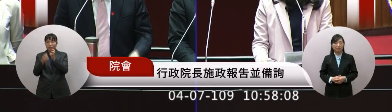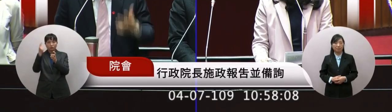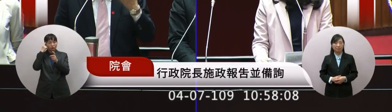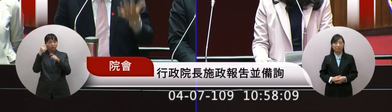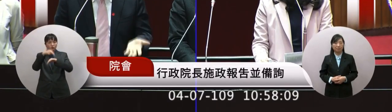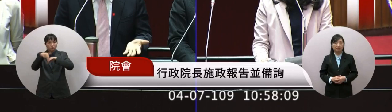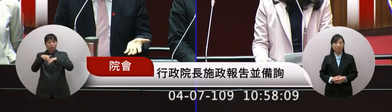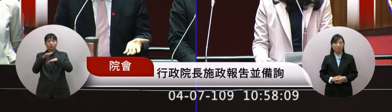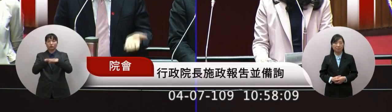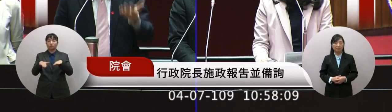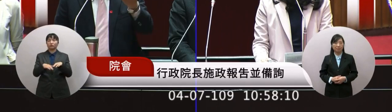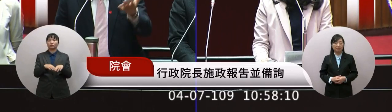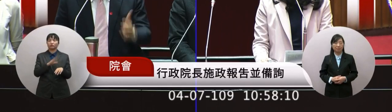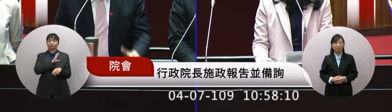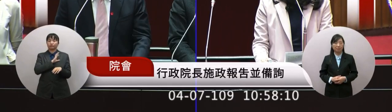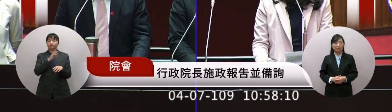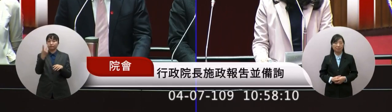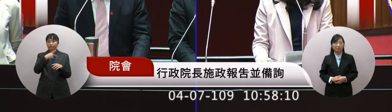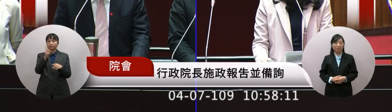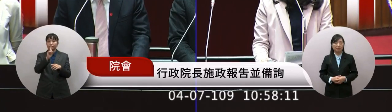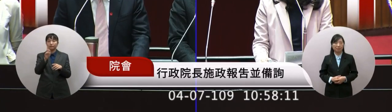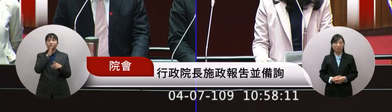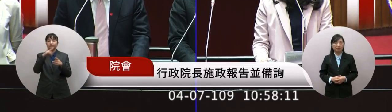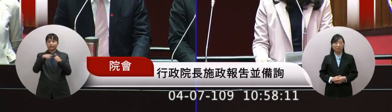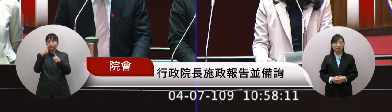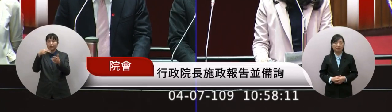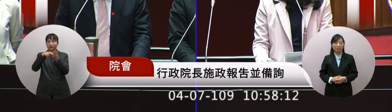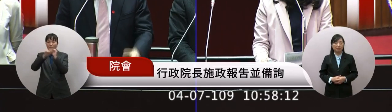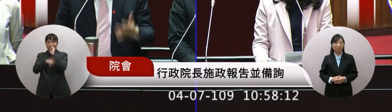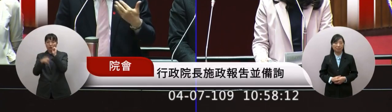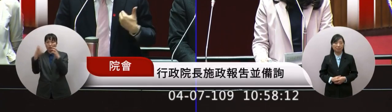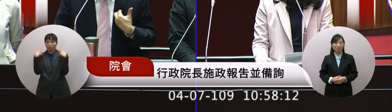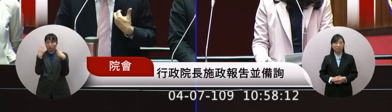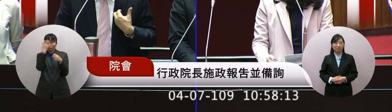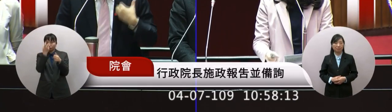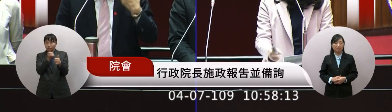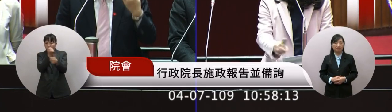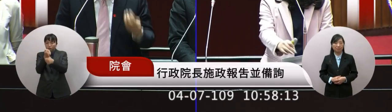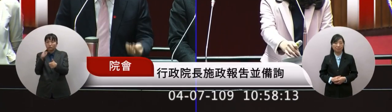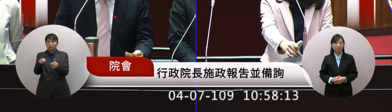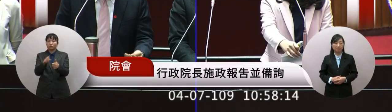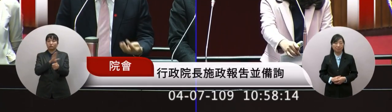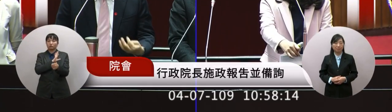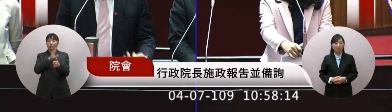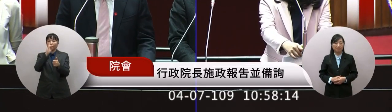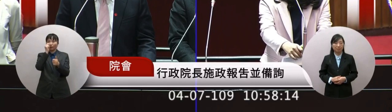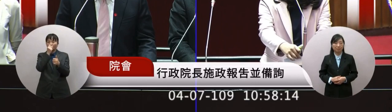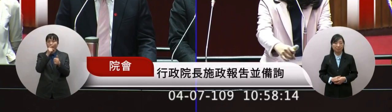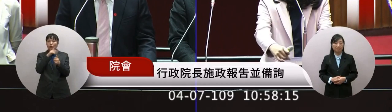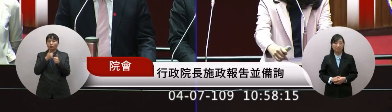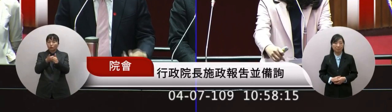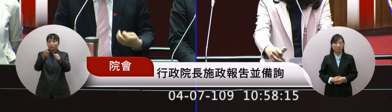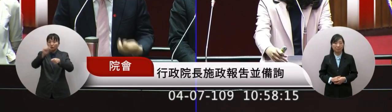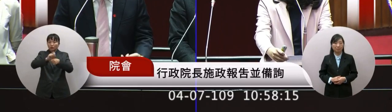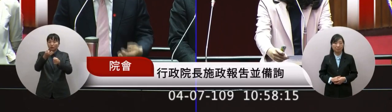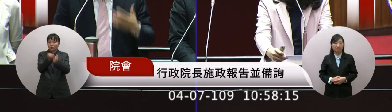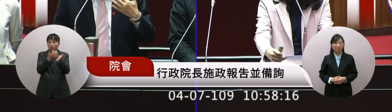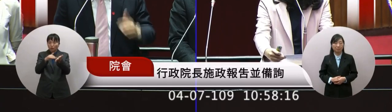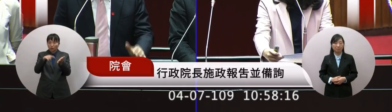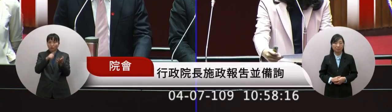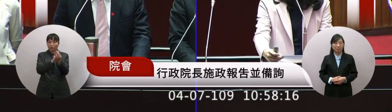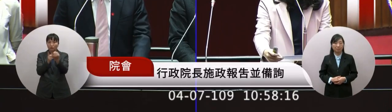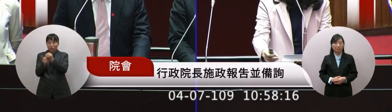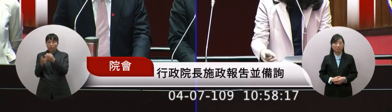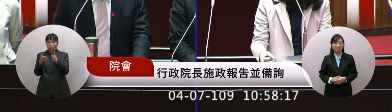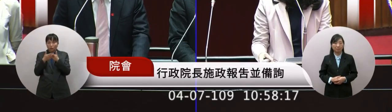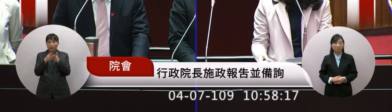作业，那当然一定要受贵院监督，相关的特别追加的预算等